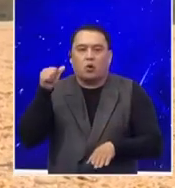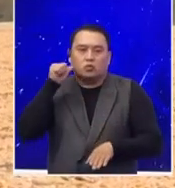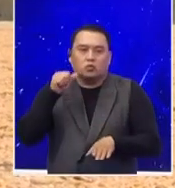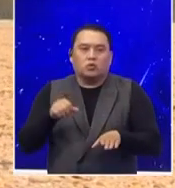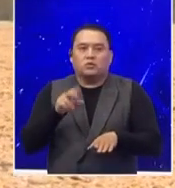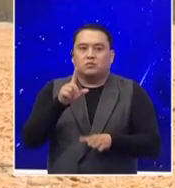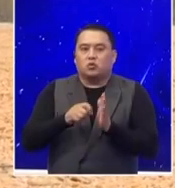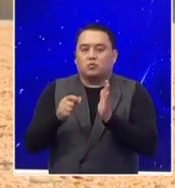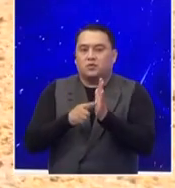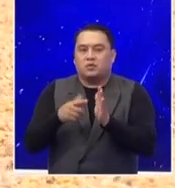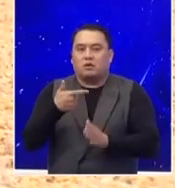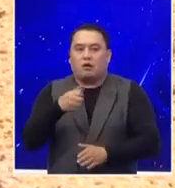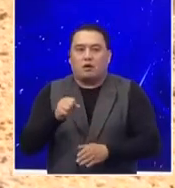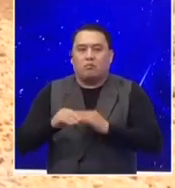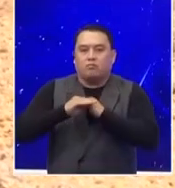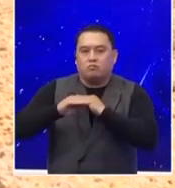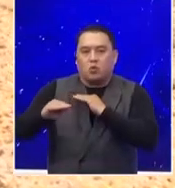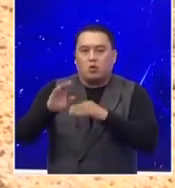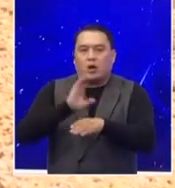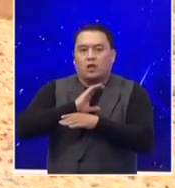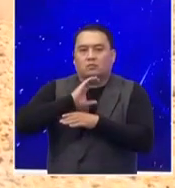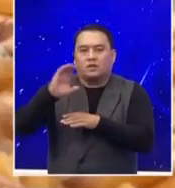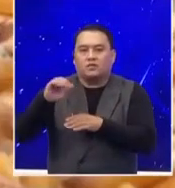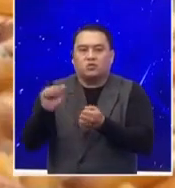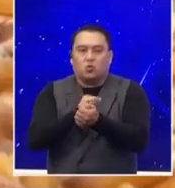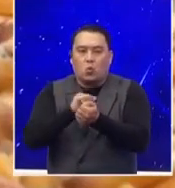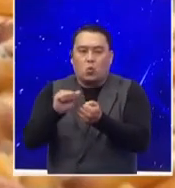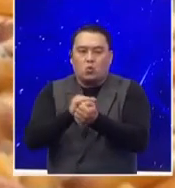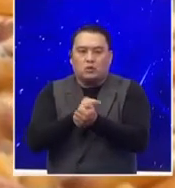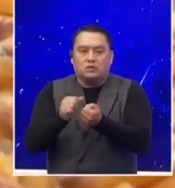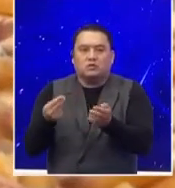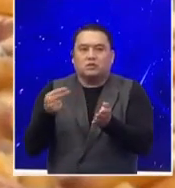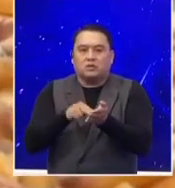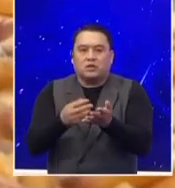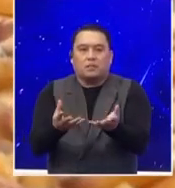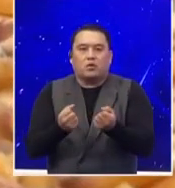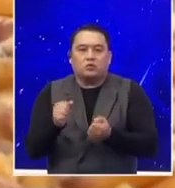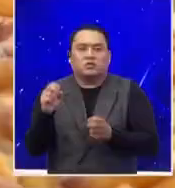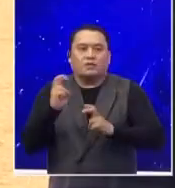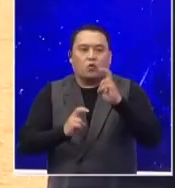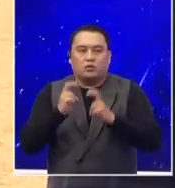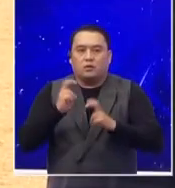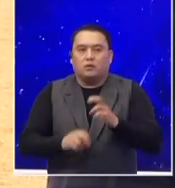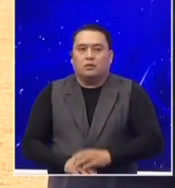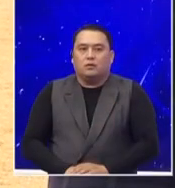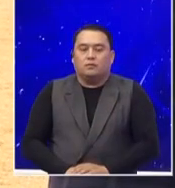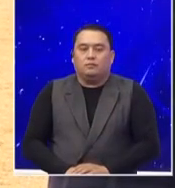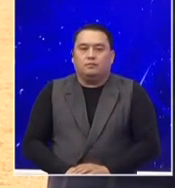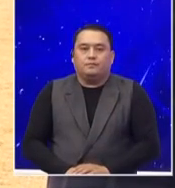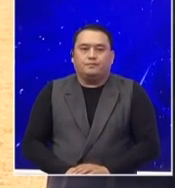750 центнеров с гектара. С полей кукуруза отправляется на просушку. От этого зависит цена приемки на завод.